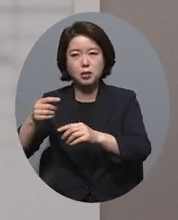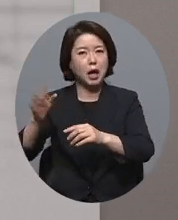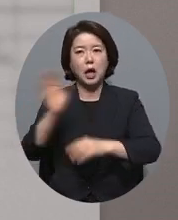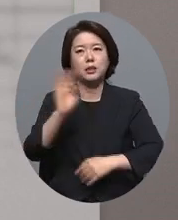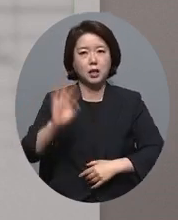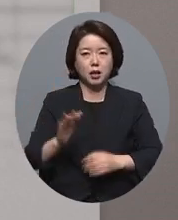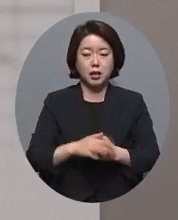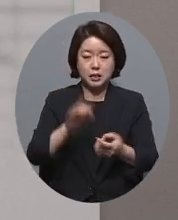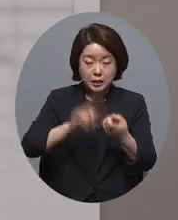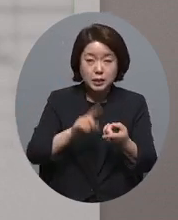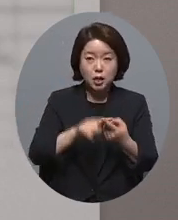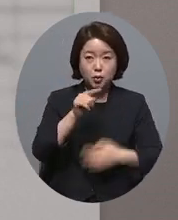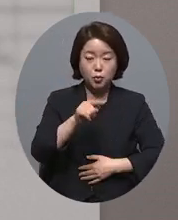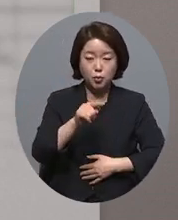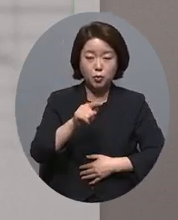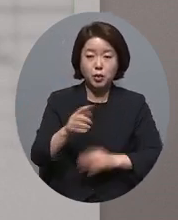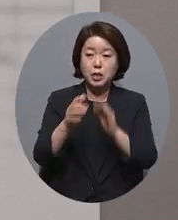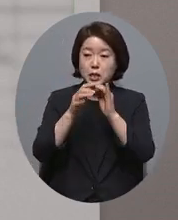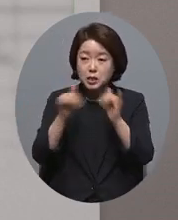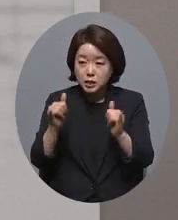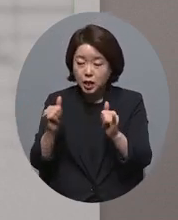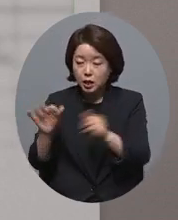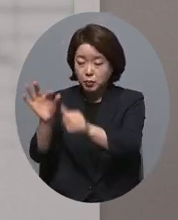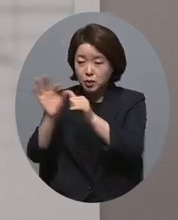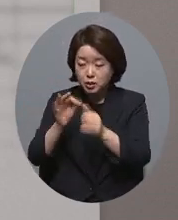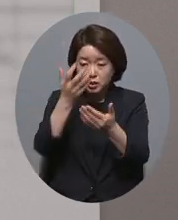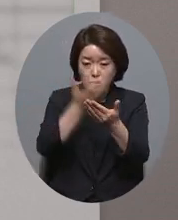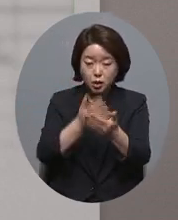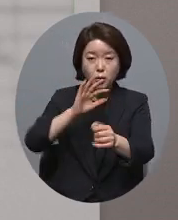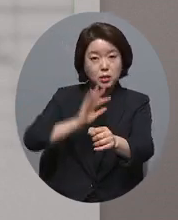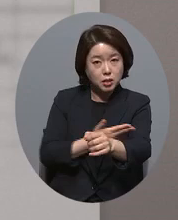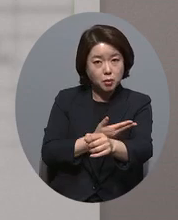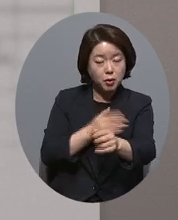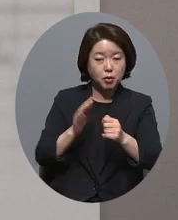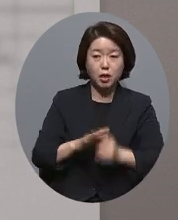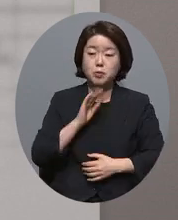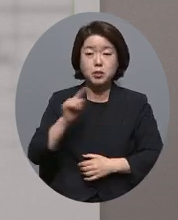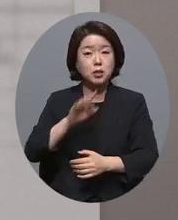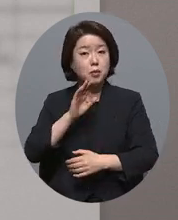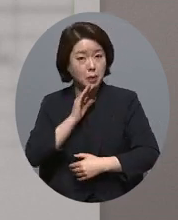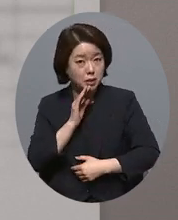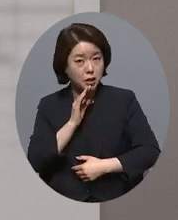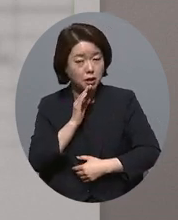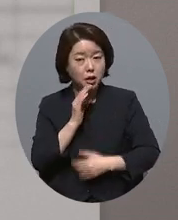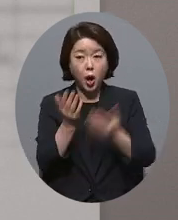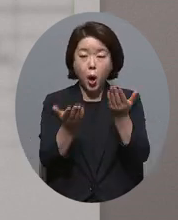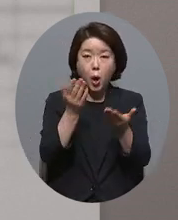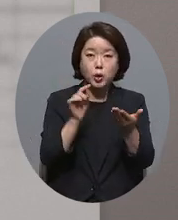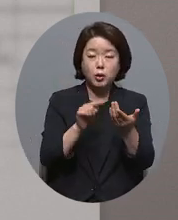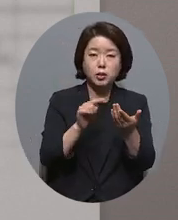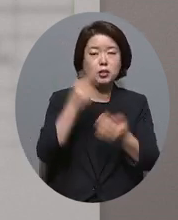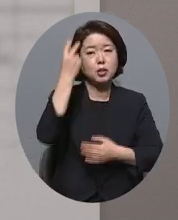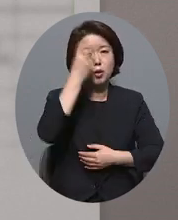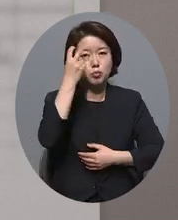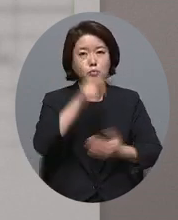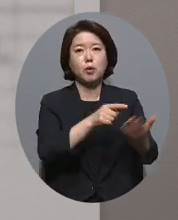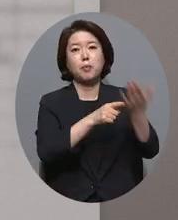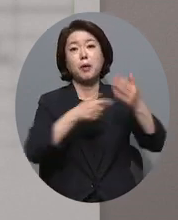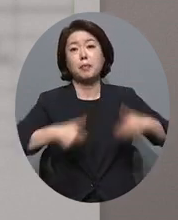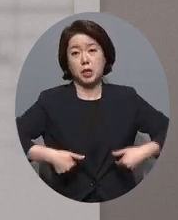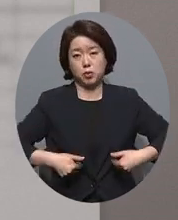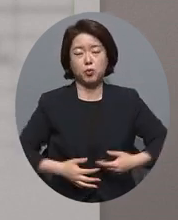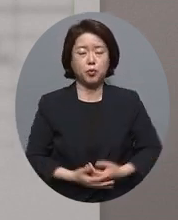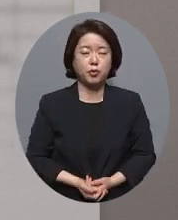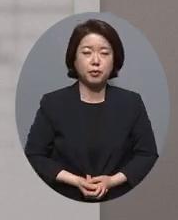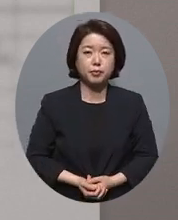그러니까 이스타항공의 인사자료가 잘못됐든가 아니면 그 인사 자료가 사실이든가 이런 부분이 이제 수사로서 드러나야 되겠죠